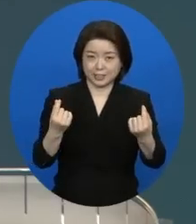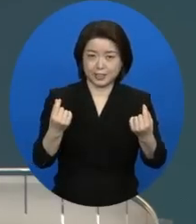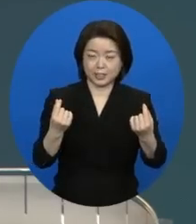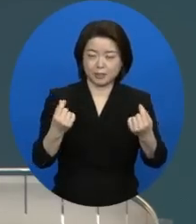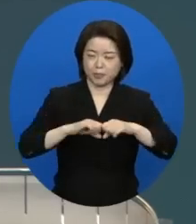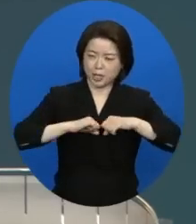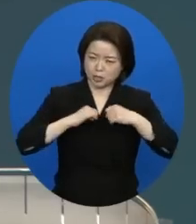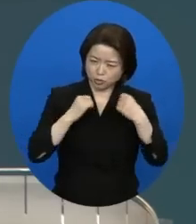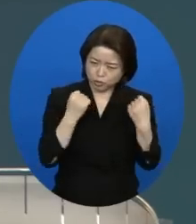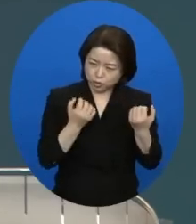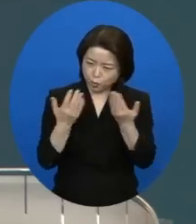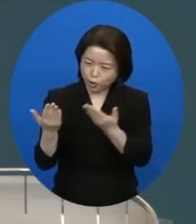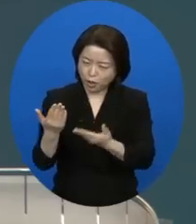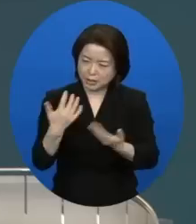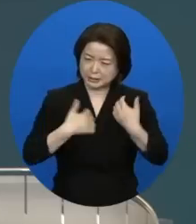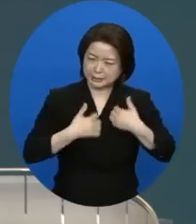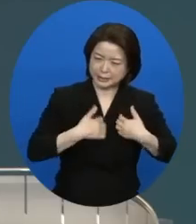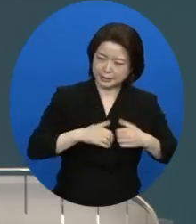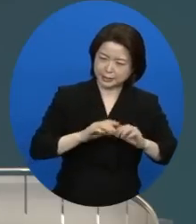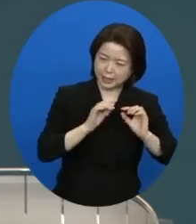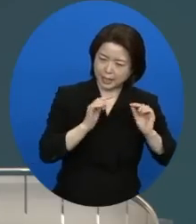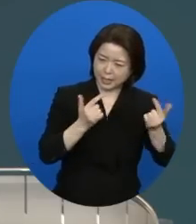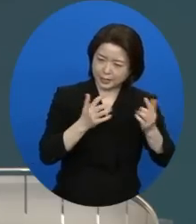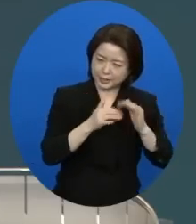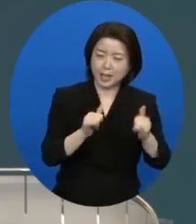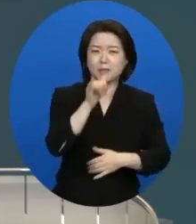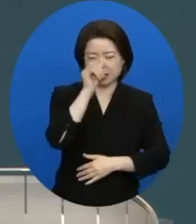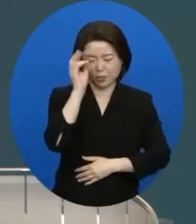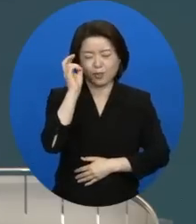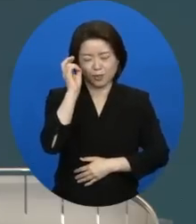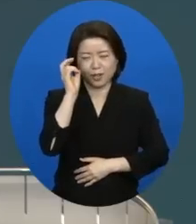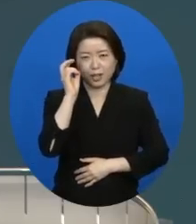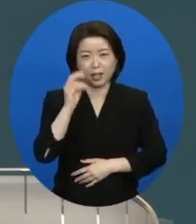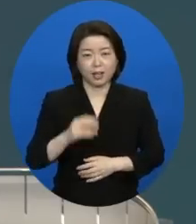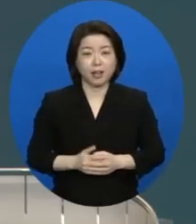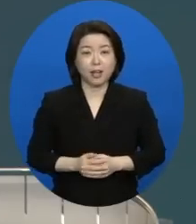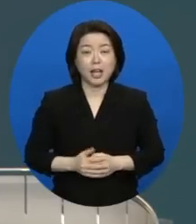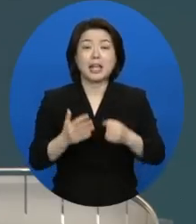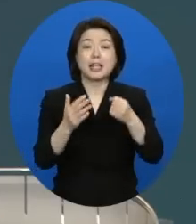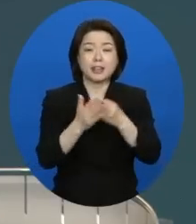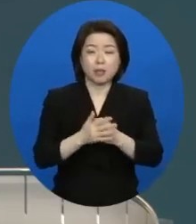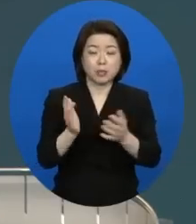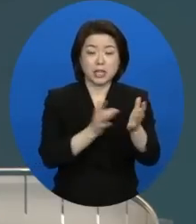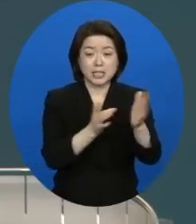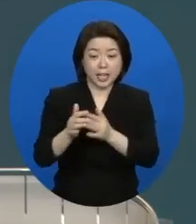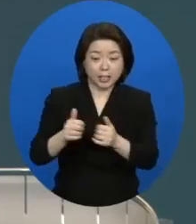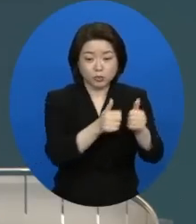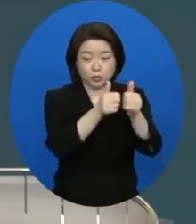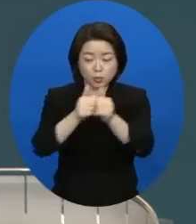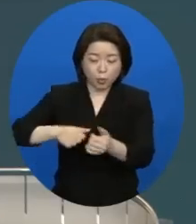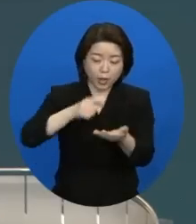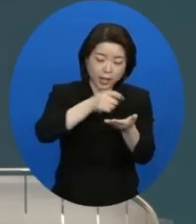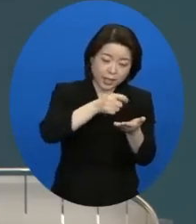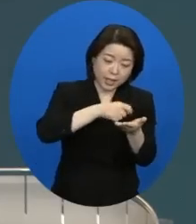그렇게 순종하고자 하는 게 즐겁지 않은 분들도 있으실 거예요. 그래서 예수 동행일기를 써보고 있는